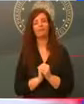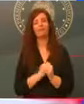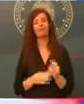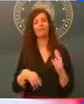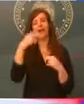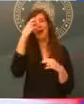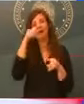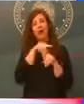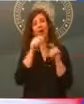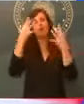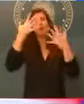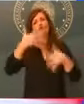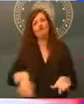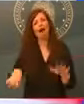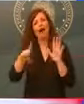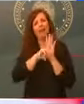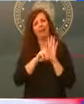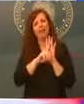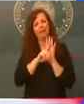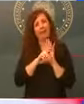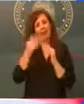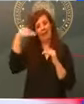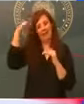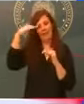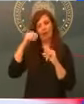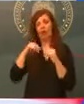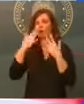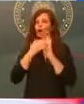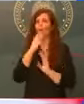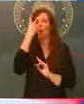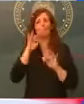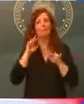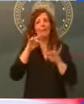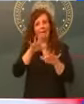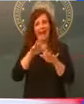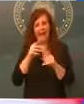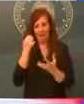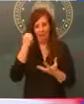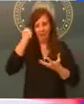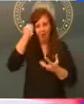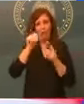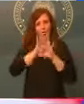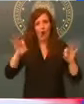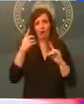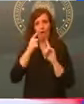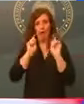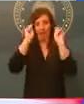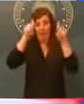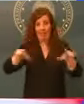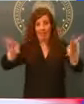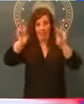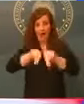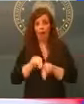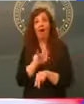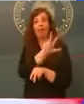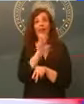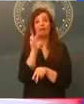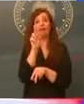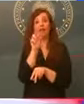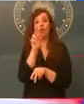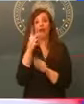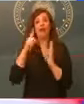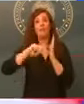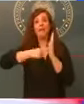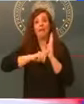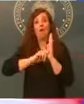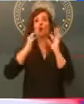rilancio abbiamo stanziato un miliardo per la ripartenza. 330 milioni poi li abbiamo già assegnati ai